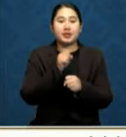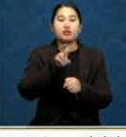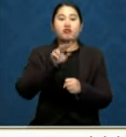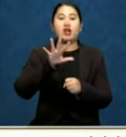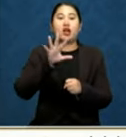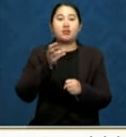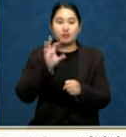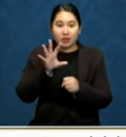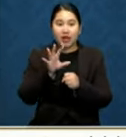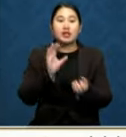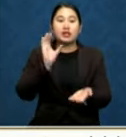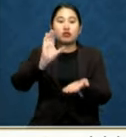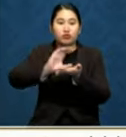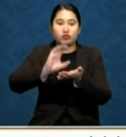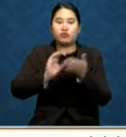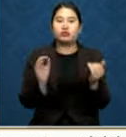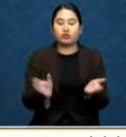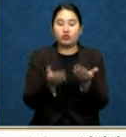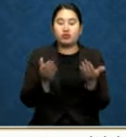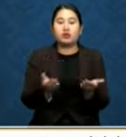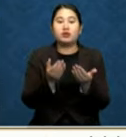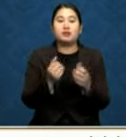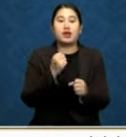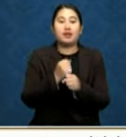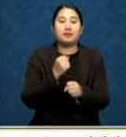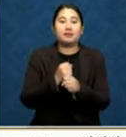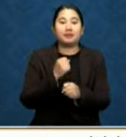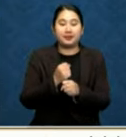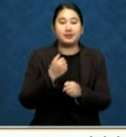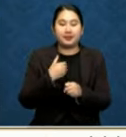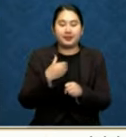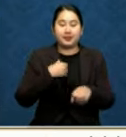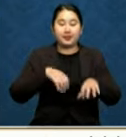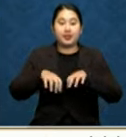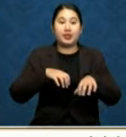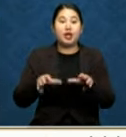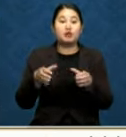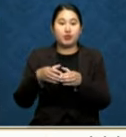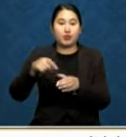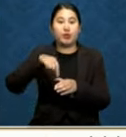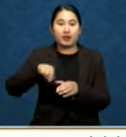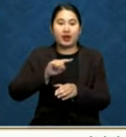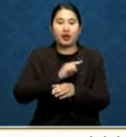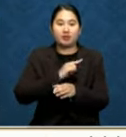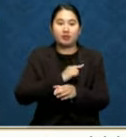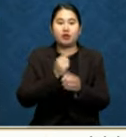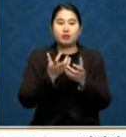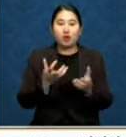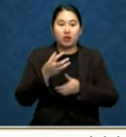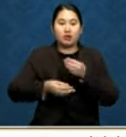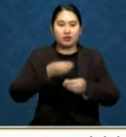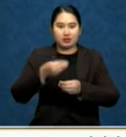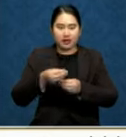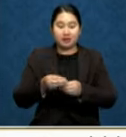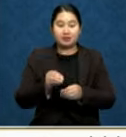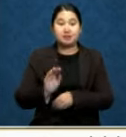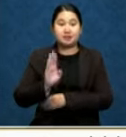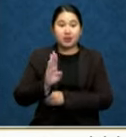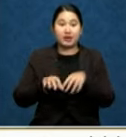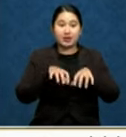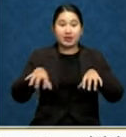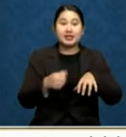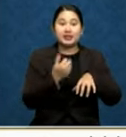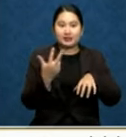ทุนและส่งเสริมการประกอบกิจการอุตสาหกรรมป้องกันประเทศโดยจัดตั้งนิติบุคคลเพื่อผลิตและขายจำนวน3บริษัทได้